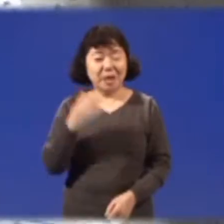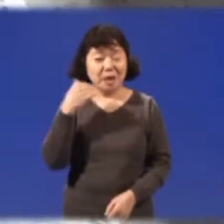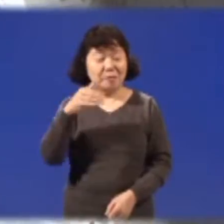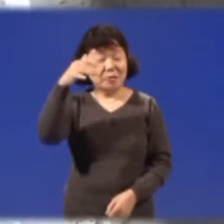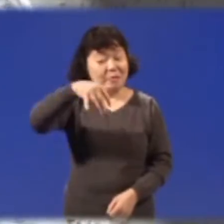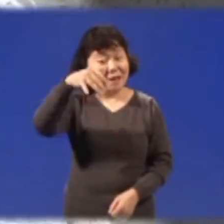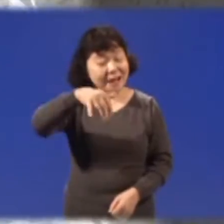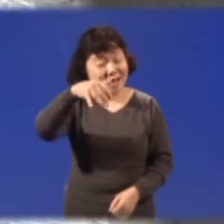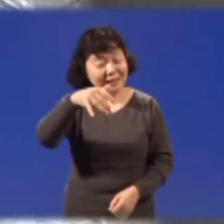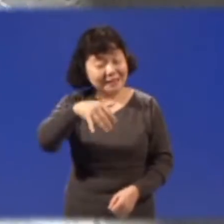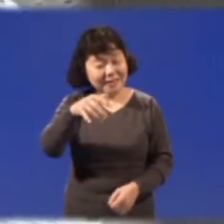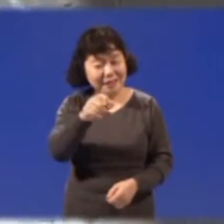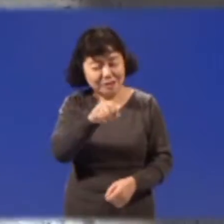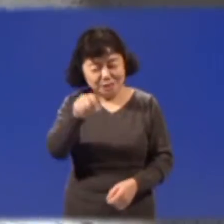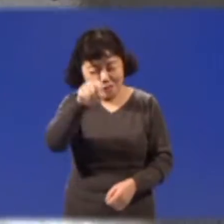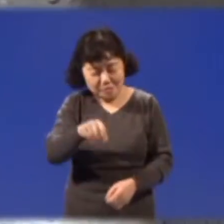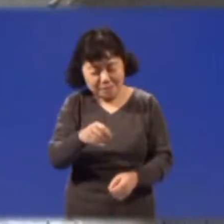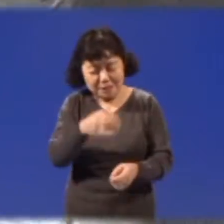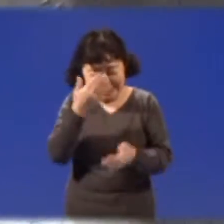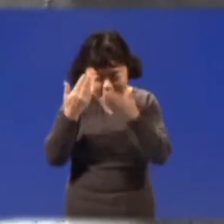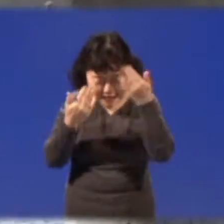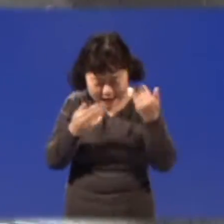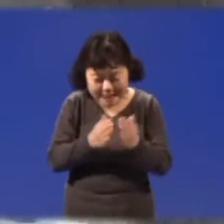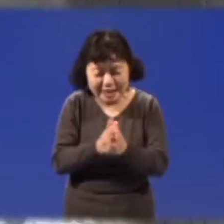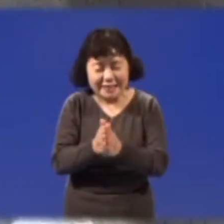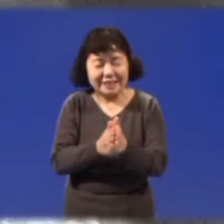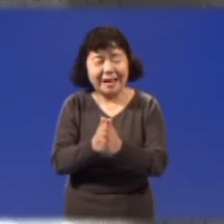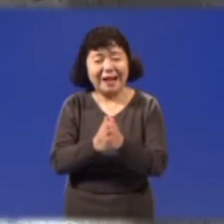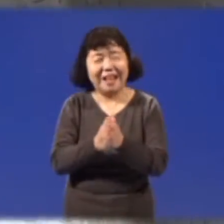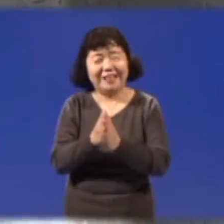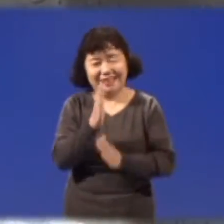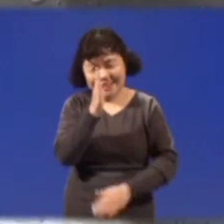流水で十分に洗い流しましょう。